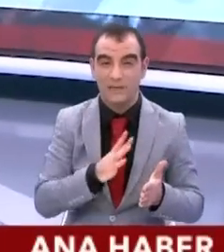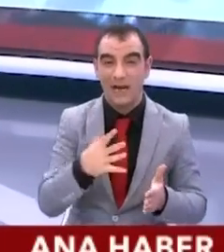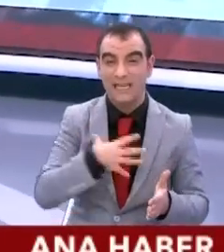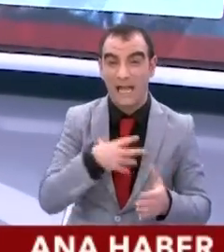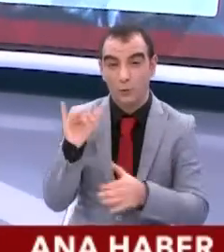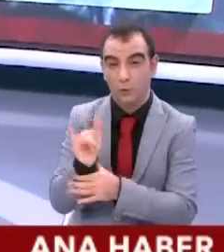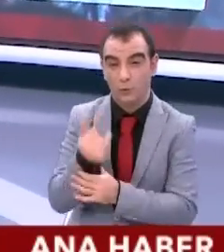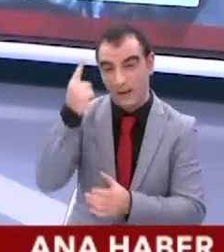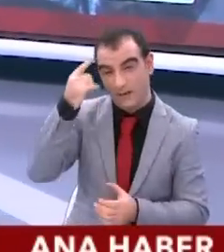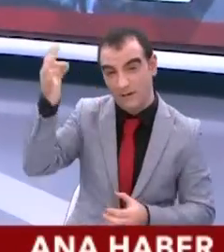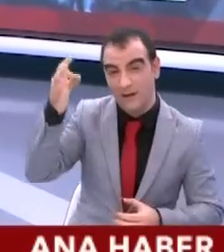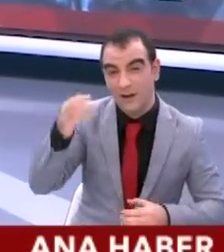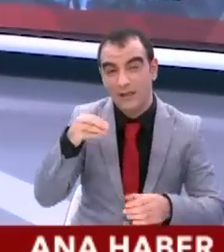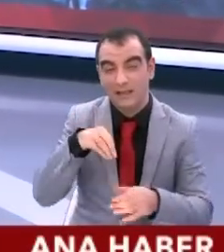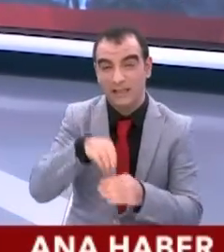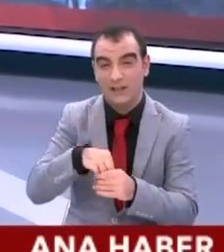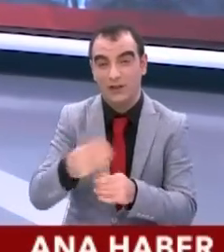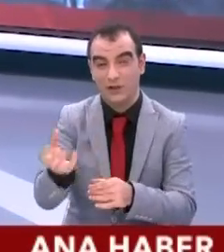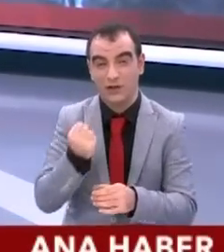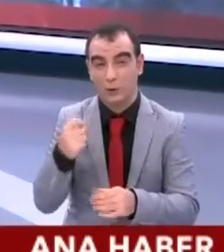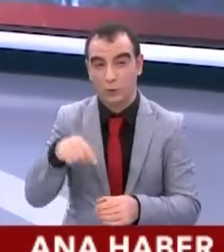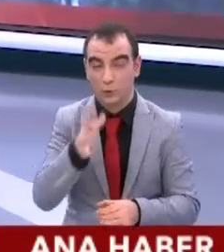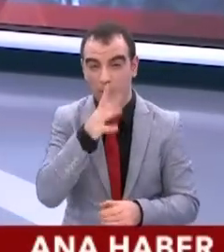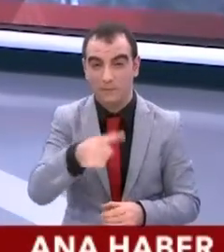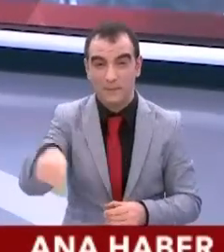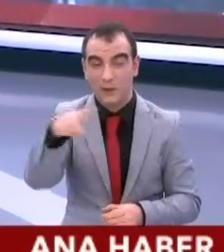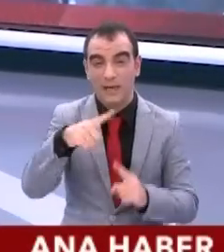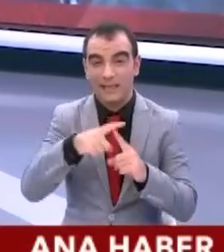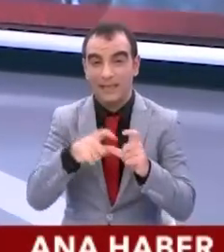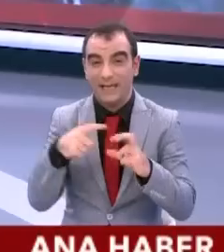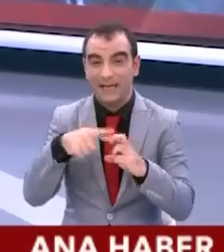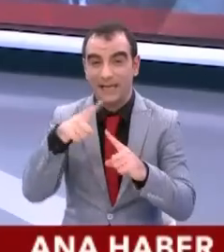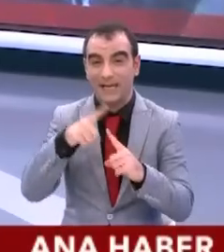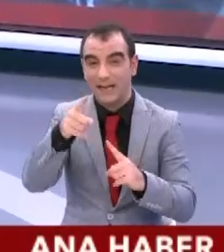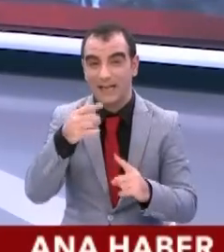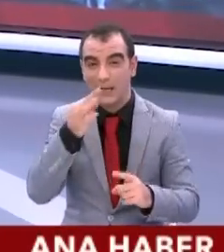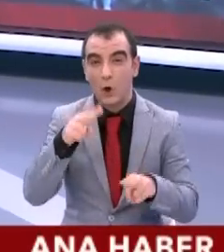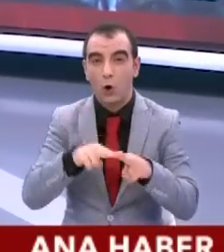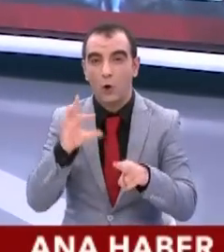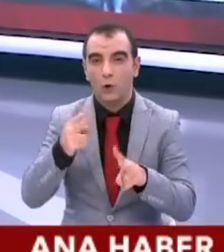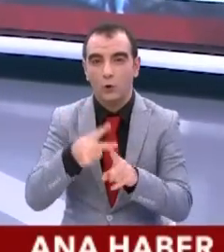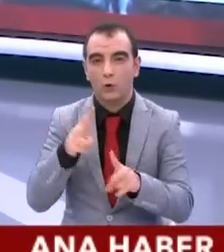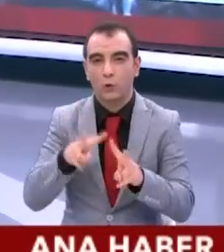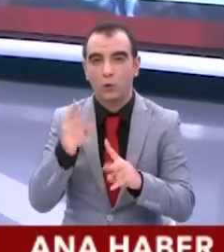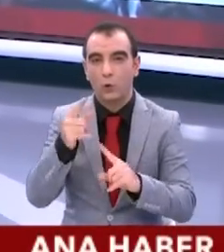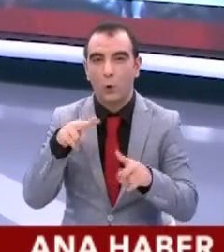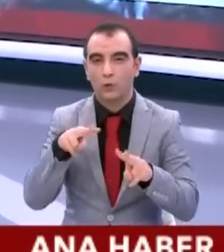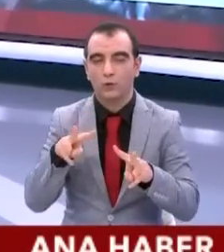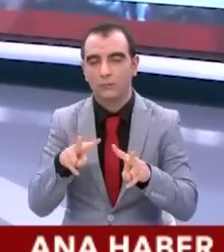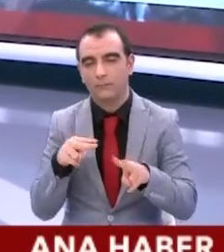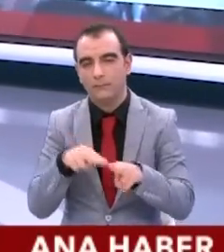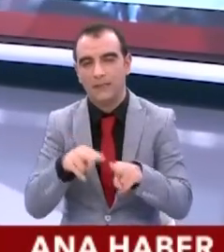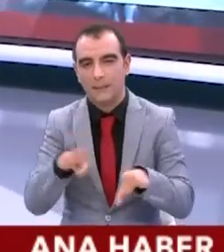uzmanlık alanına çekiyorsun konuları kozmik vesaire biliyorsunuz TGRT haberde kozmik masa aldı programımız da var idi ama